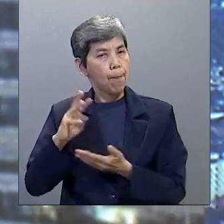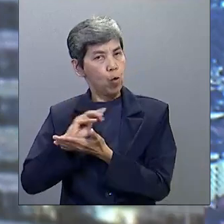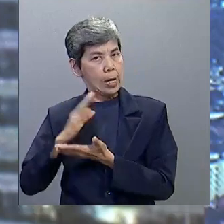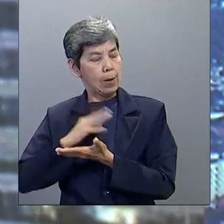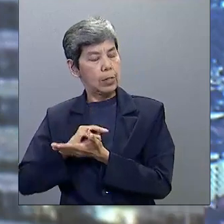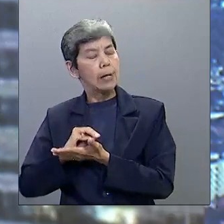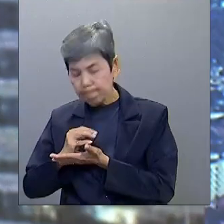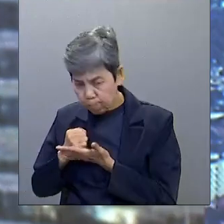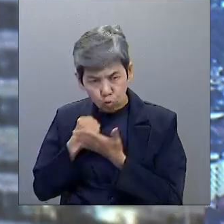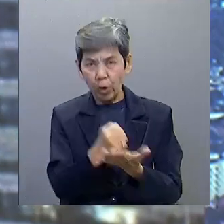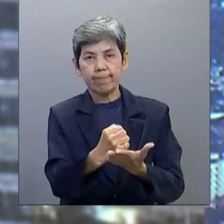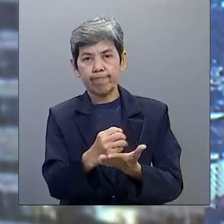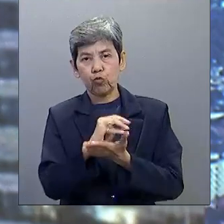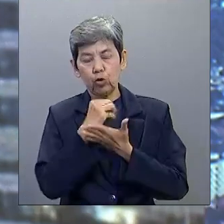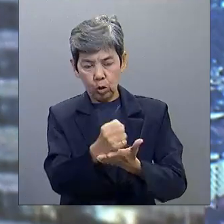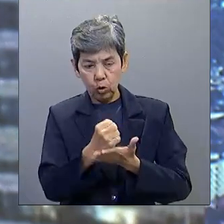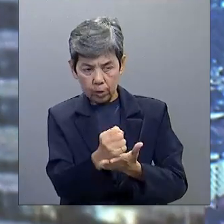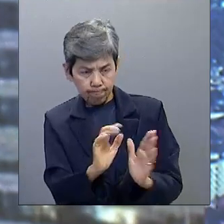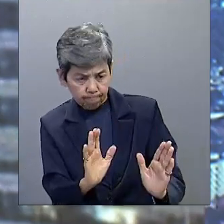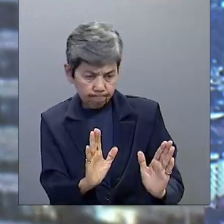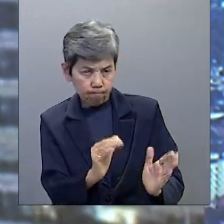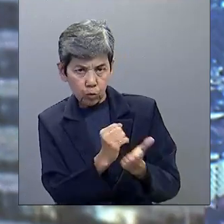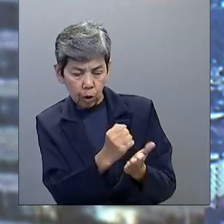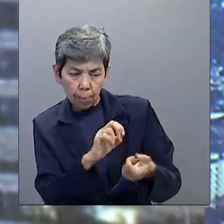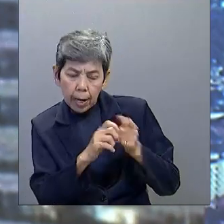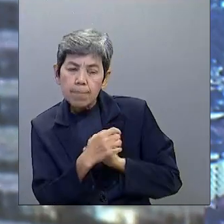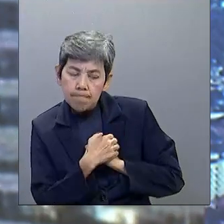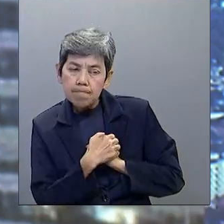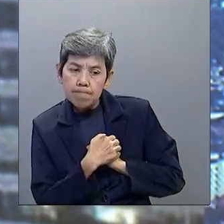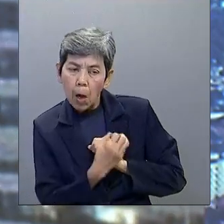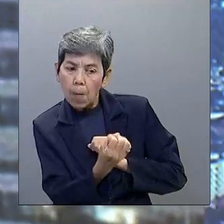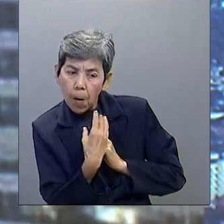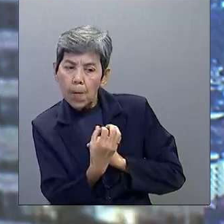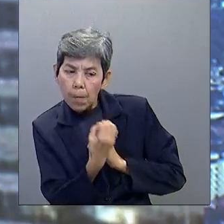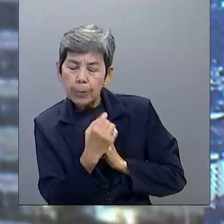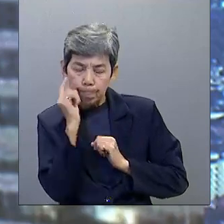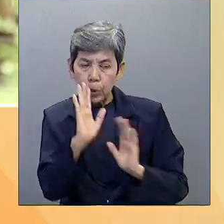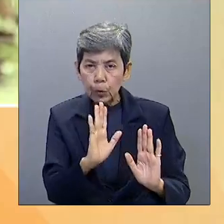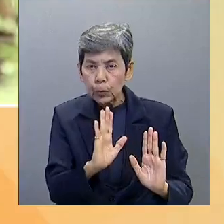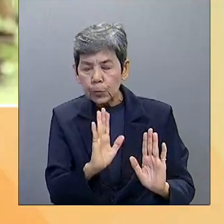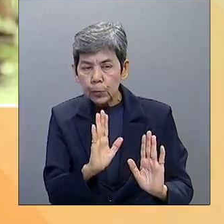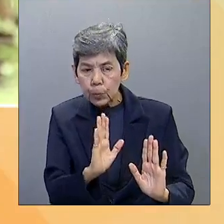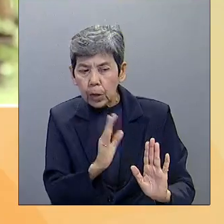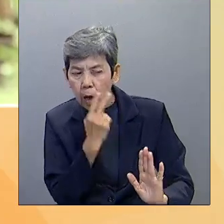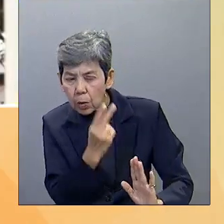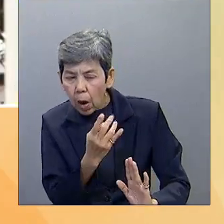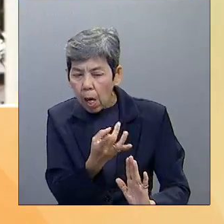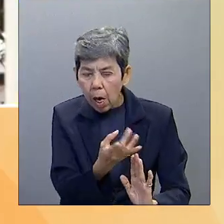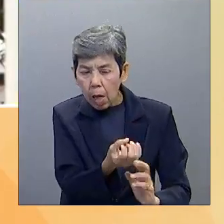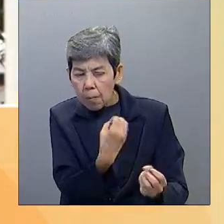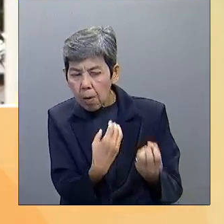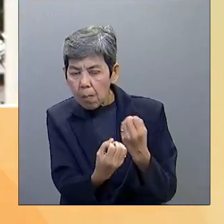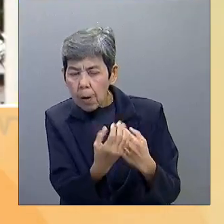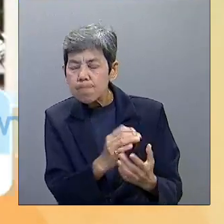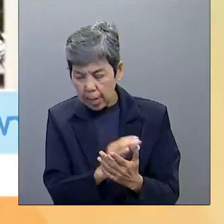การลงไปเป็นเพื่อนเขาก่อนพอเป็นเพื่อนเนี่ยเราจะรู้ปัญหาเราจะเข้าใจเหมือนแบบค่อยๆเห็นข้อเท็จจริงอ่ ะ เ